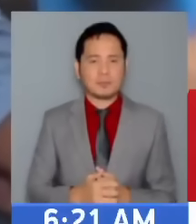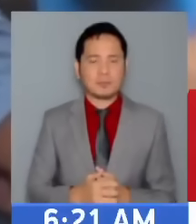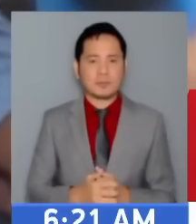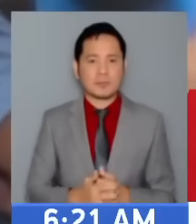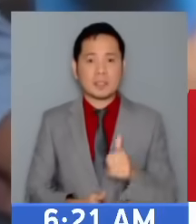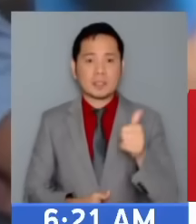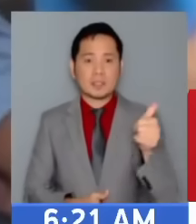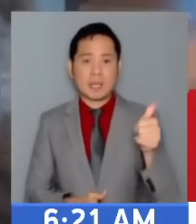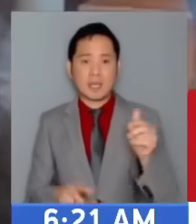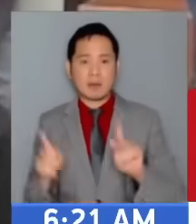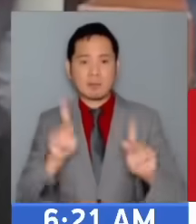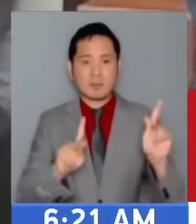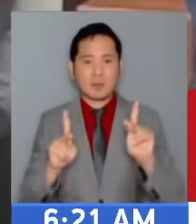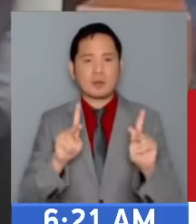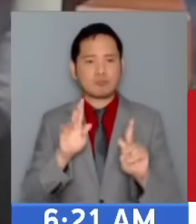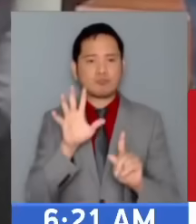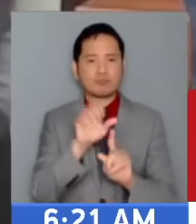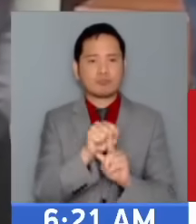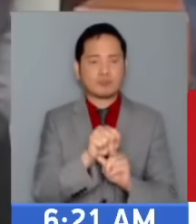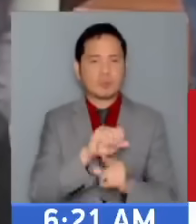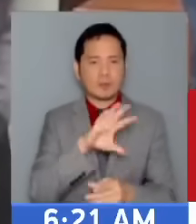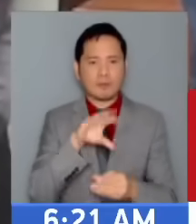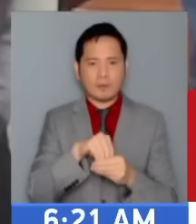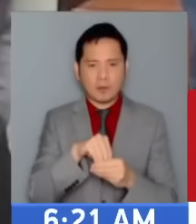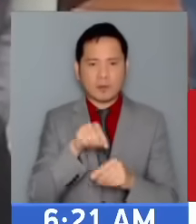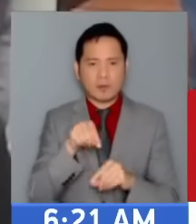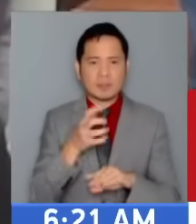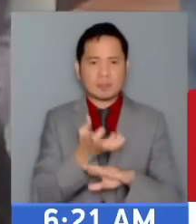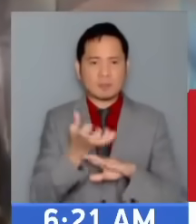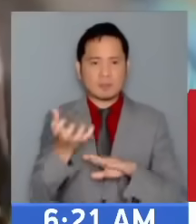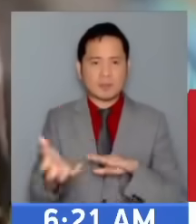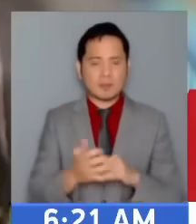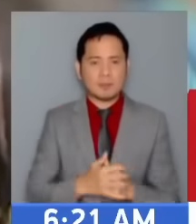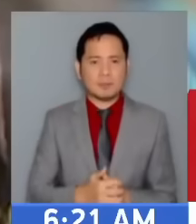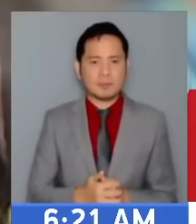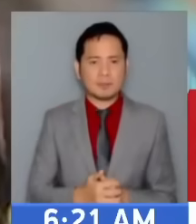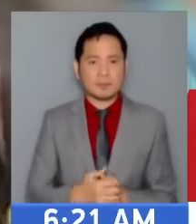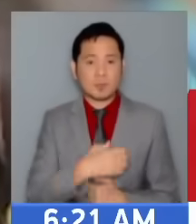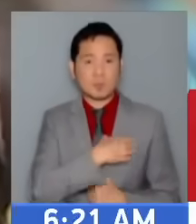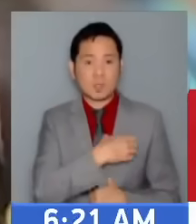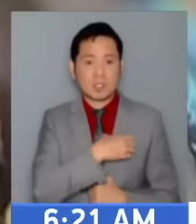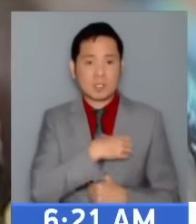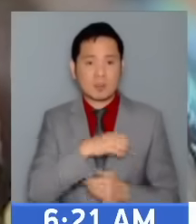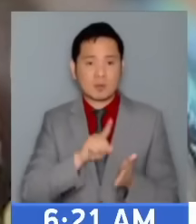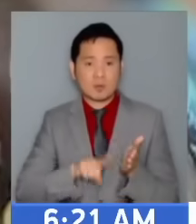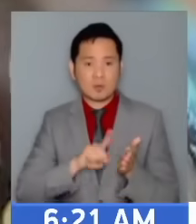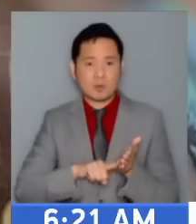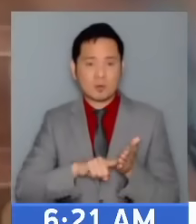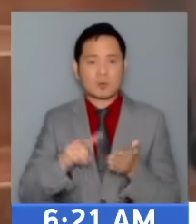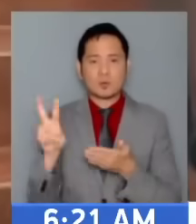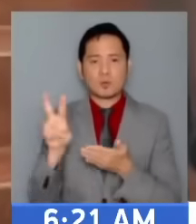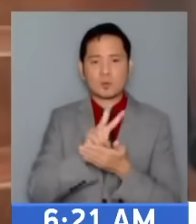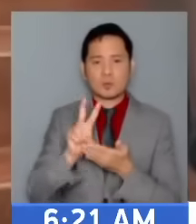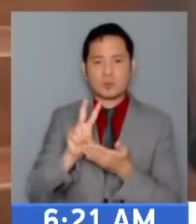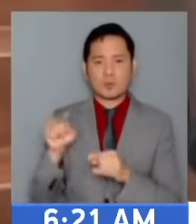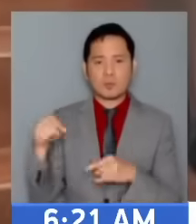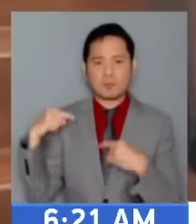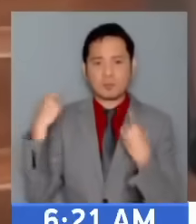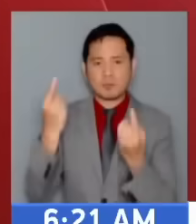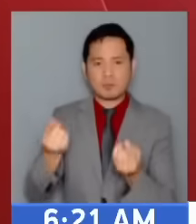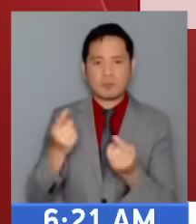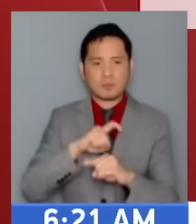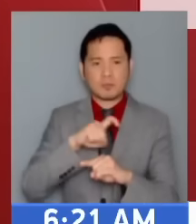sangkot sa L scam ayon sa pulisya dalawang linggo pa lang daw na nag-o-operate ang grupo sa apartment ang kanilang